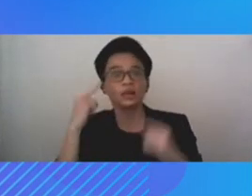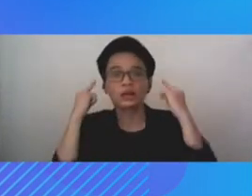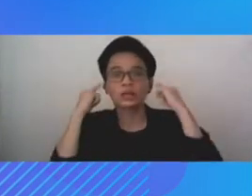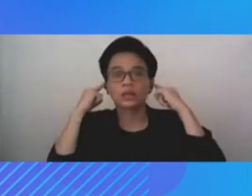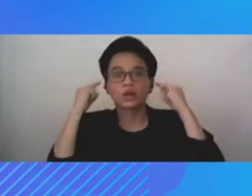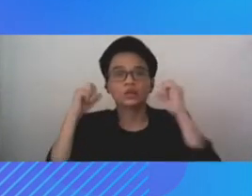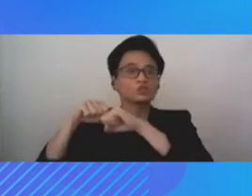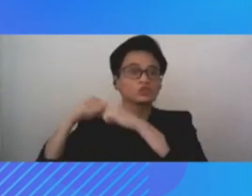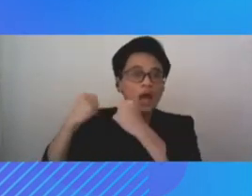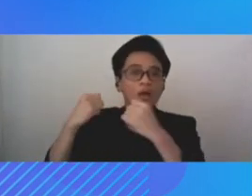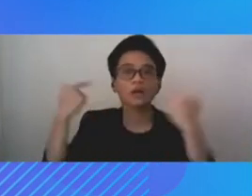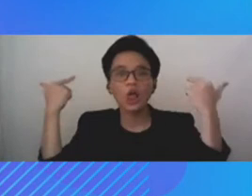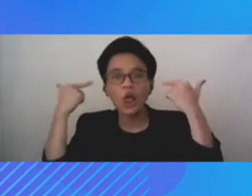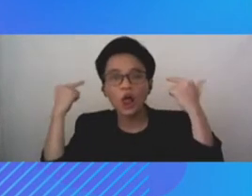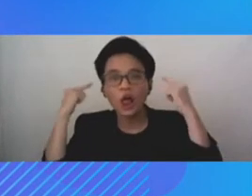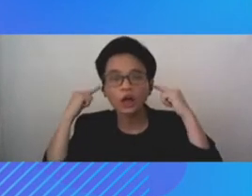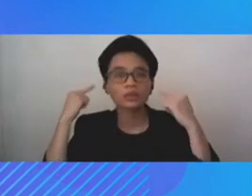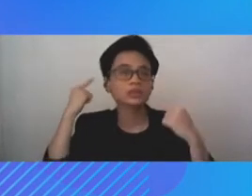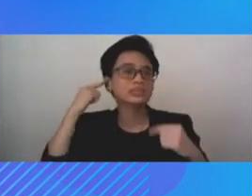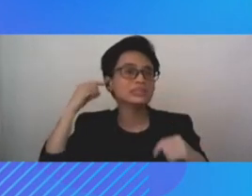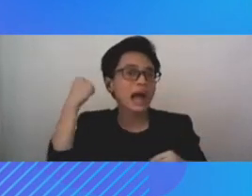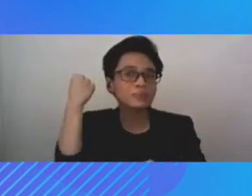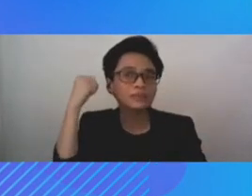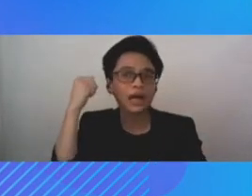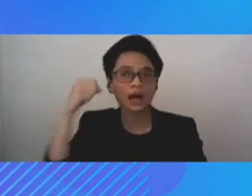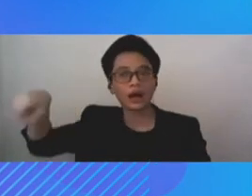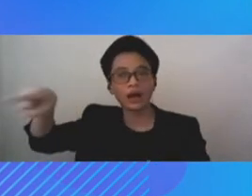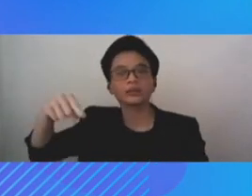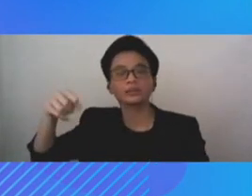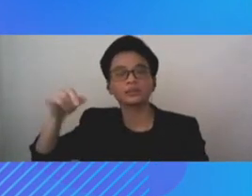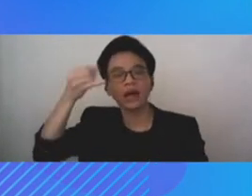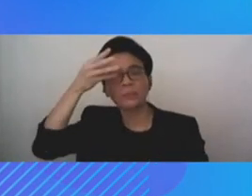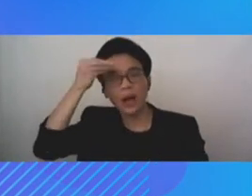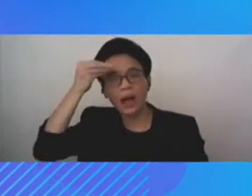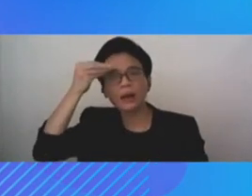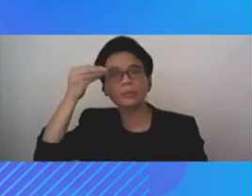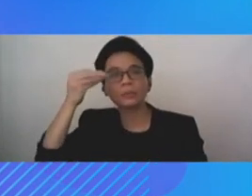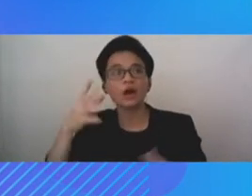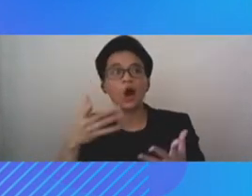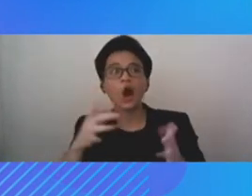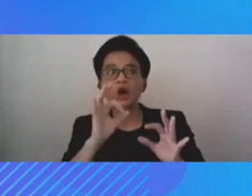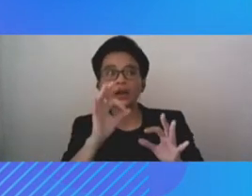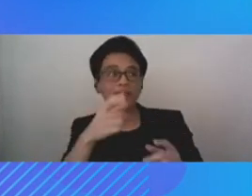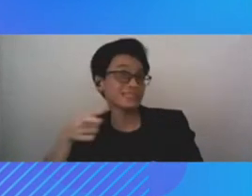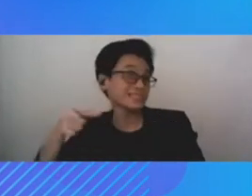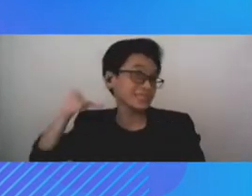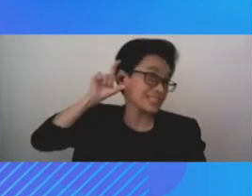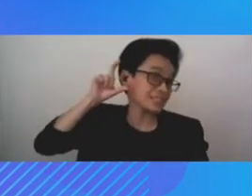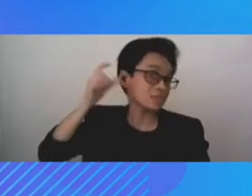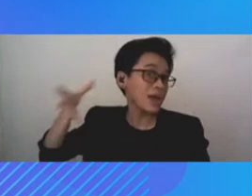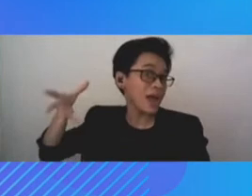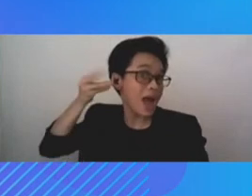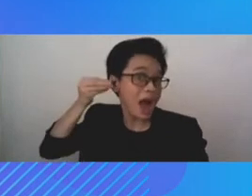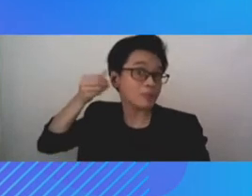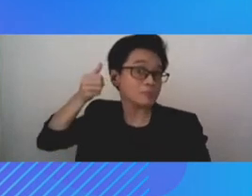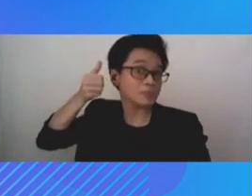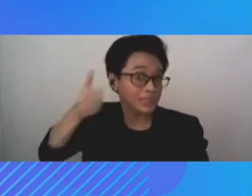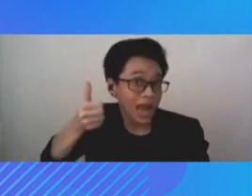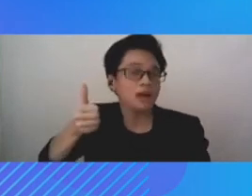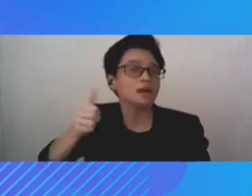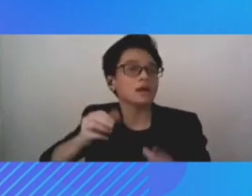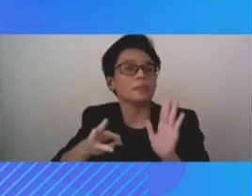pendengaran, orang yang nggak bisa mendengar. So, ketika mereka dibantu bisa mendengar, masalahnya selesai. Sebenarnya bukan